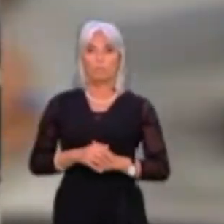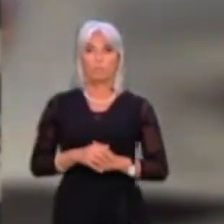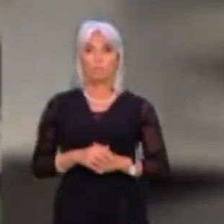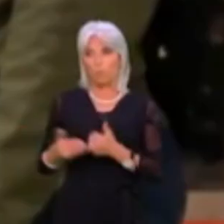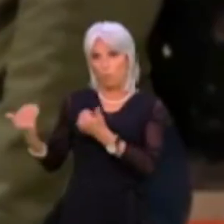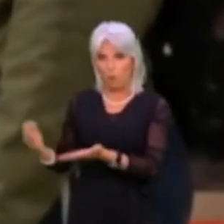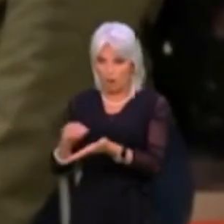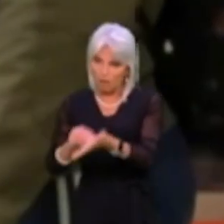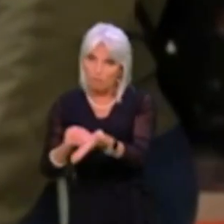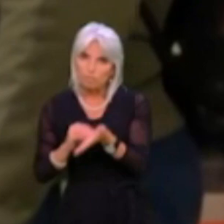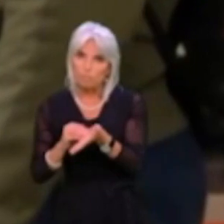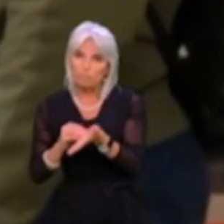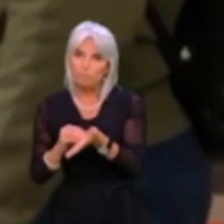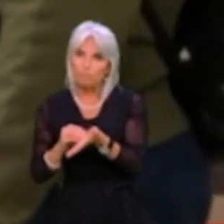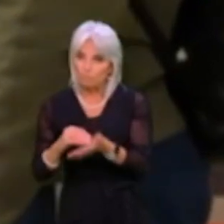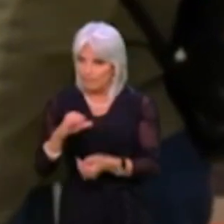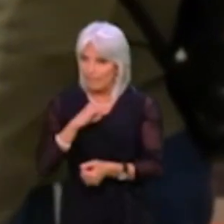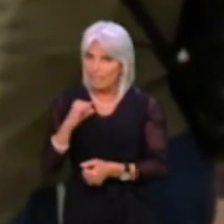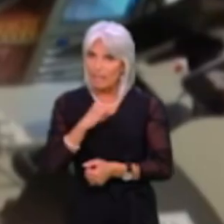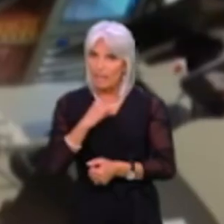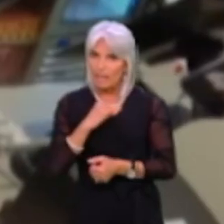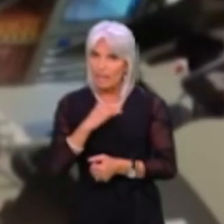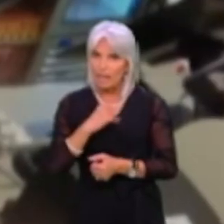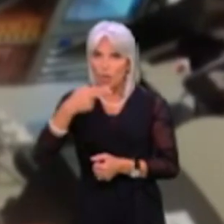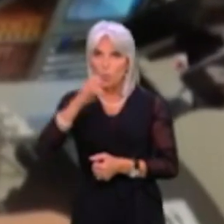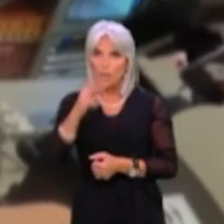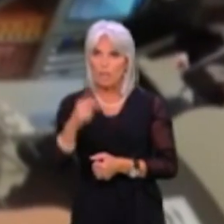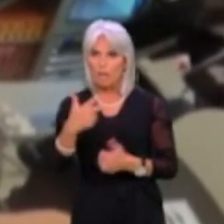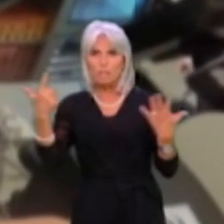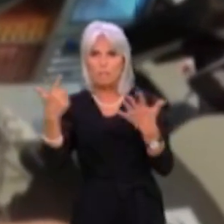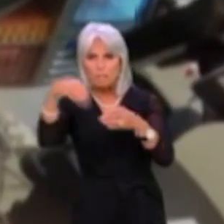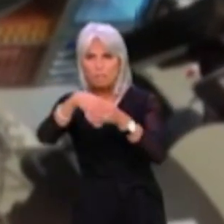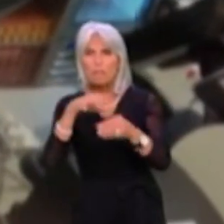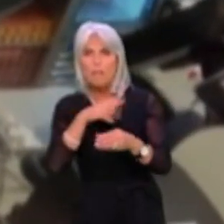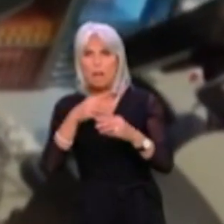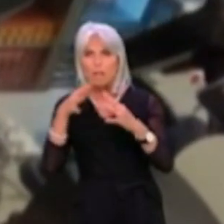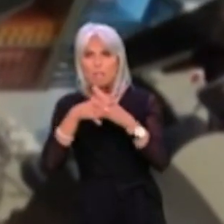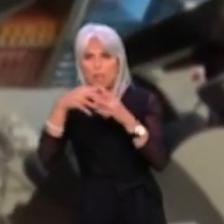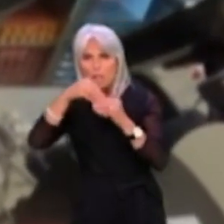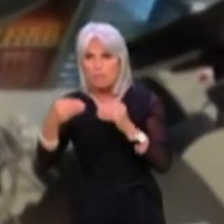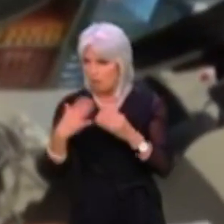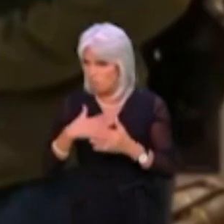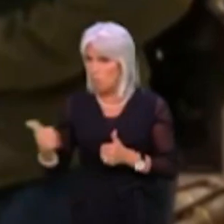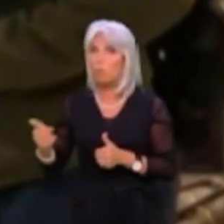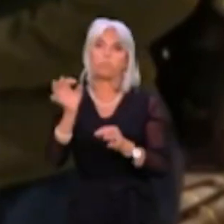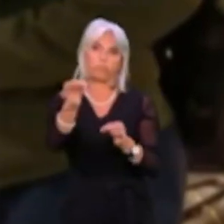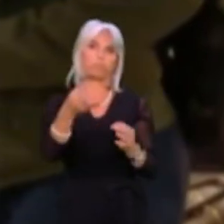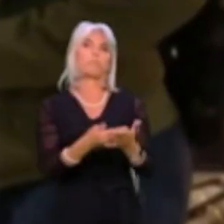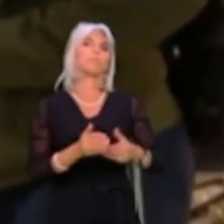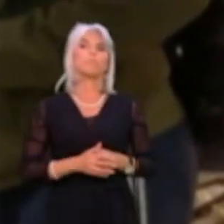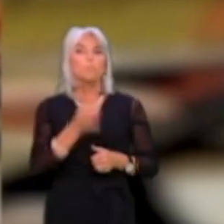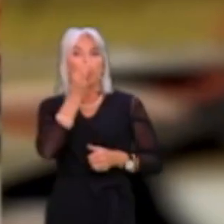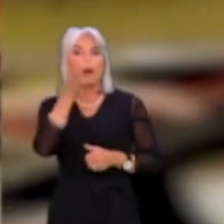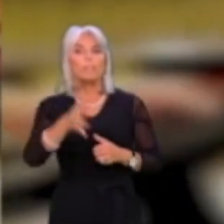Voilà. Il y a les nuggets. Il y en a 7. Pardon? Il y en a 7, c'est bon? Ouais. 7, c'est bon? Parfait.